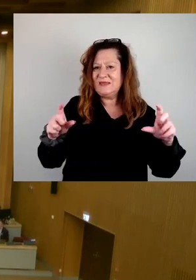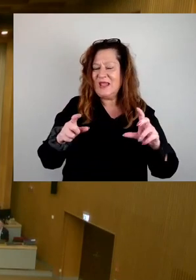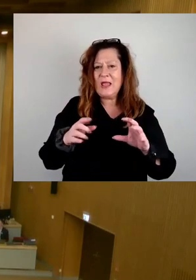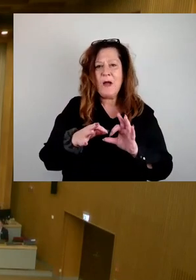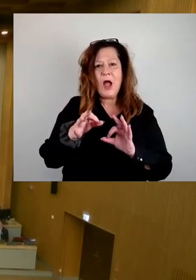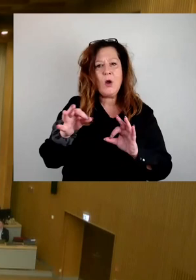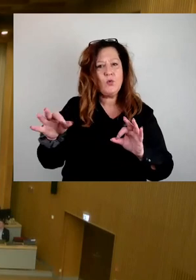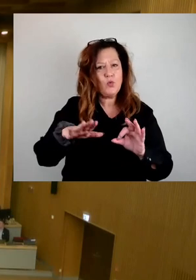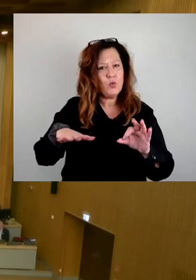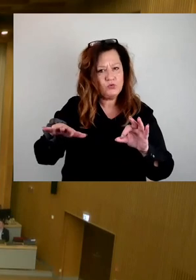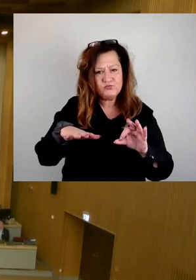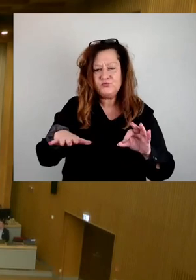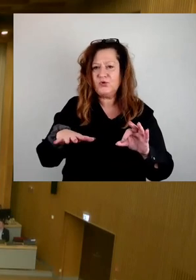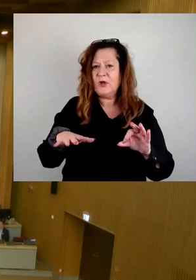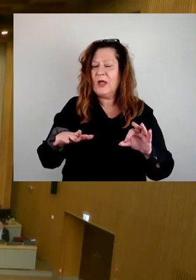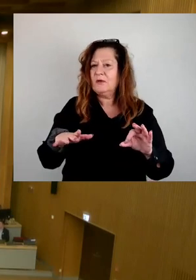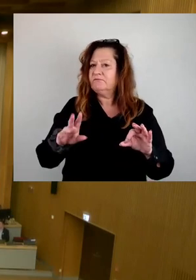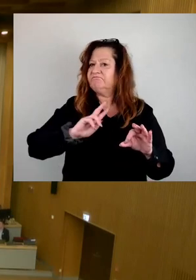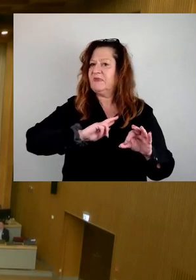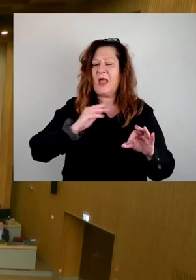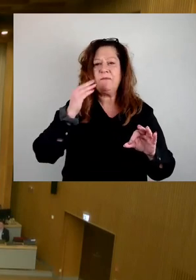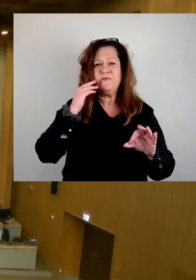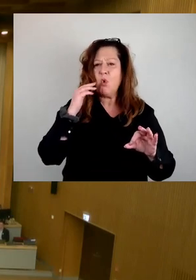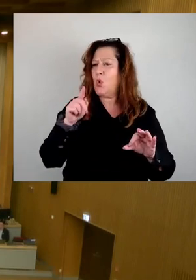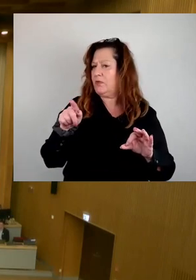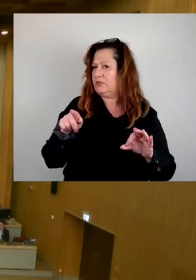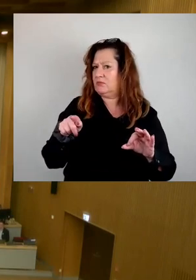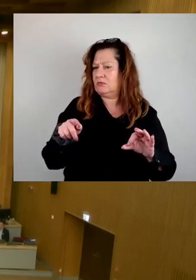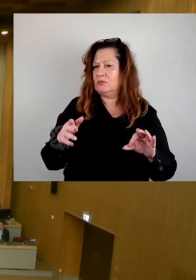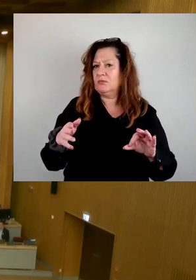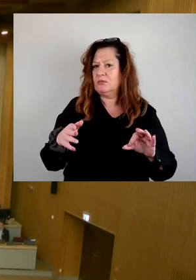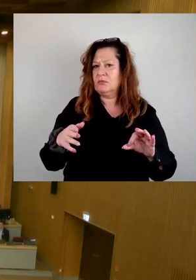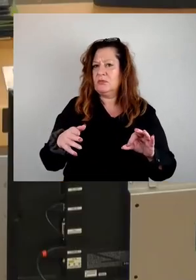Ortsansässige, die von dort kommt und dort aufgewachsen ist, bloß noch mal zeigen.